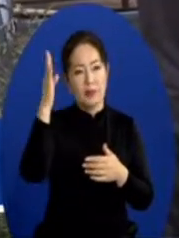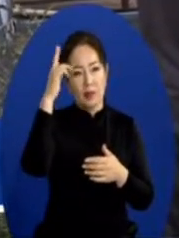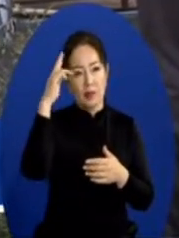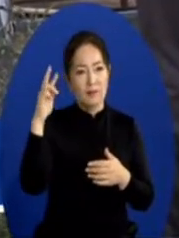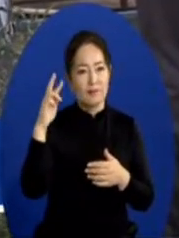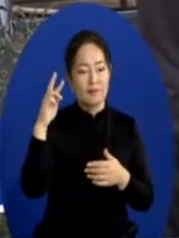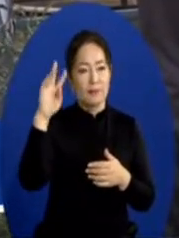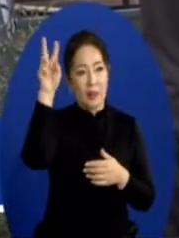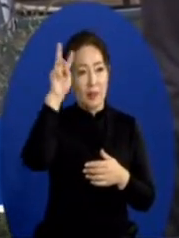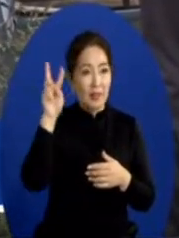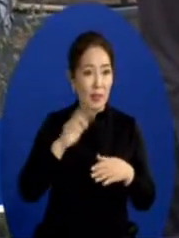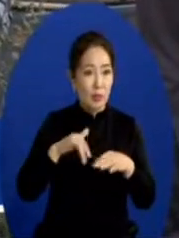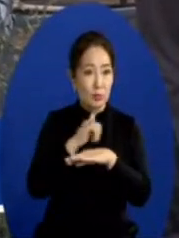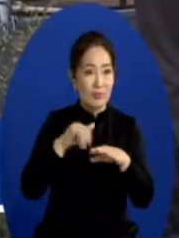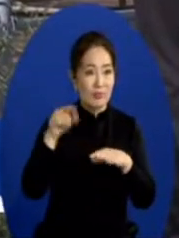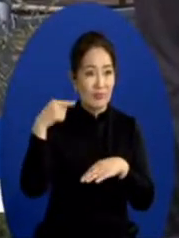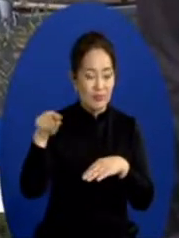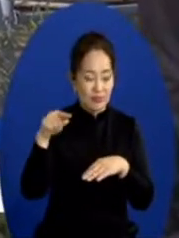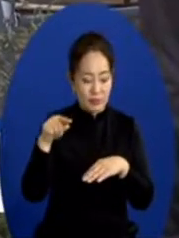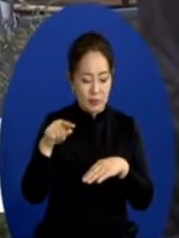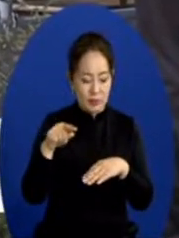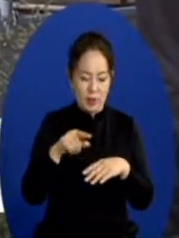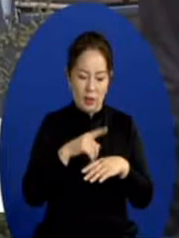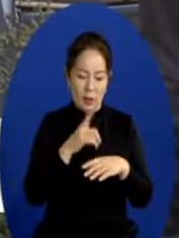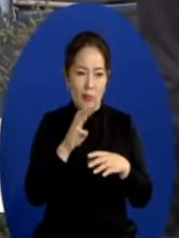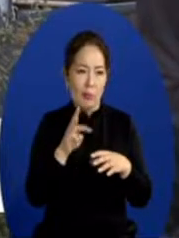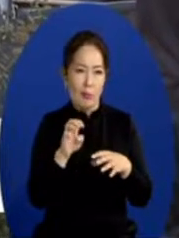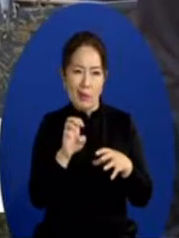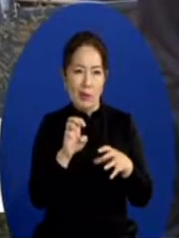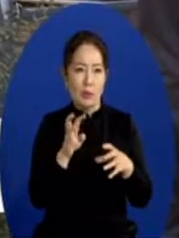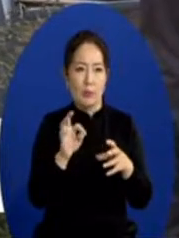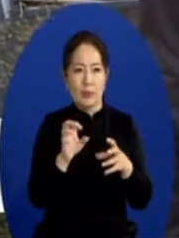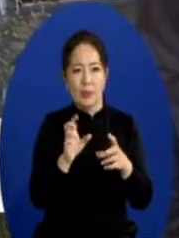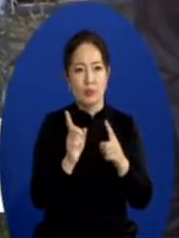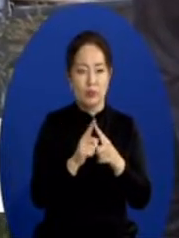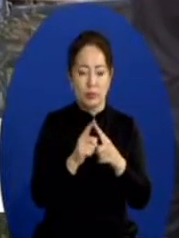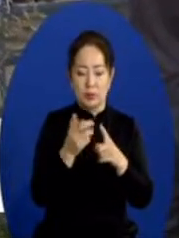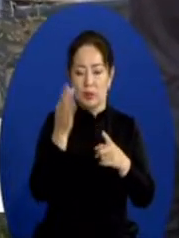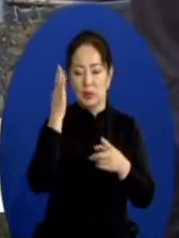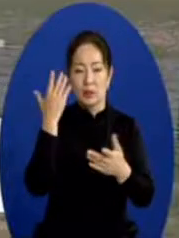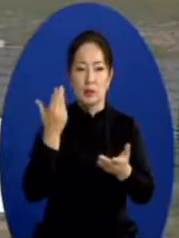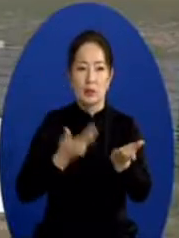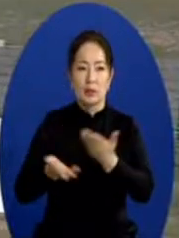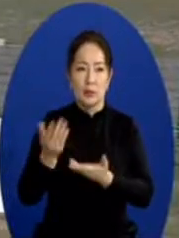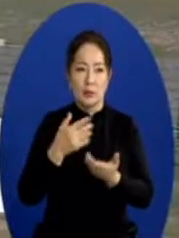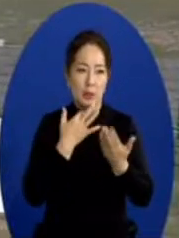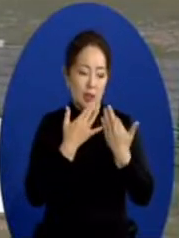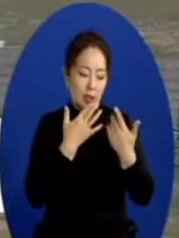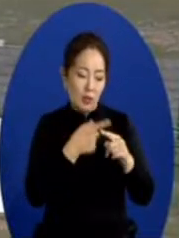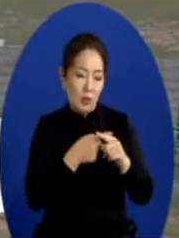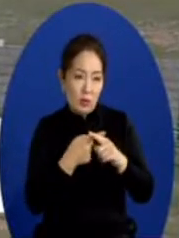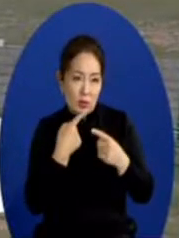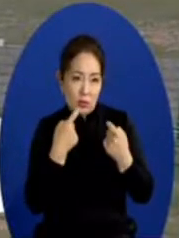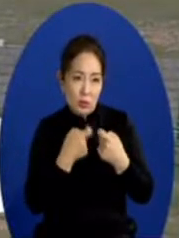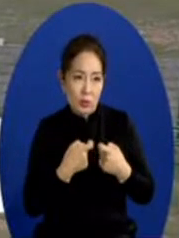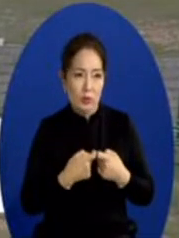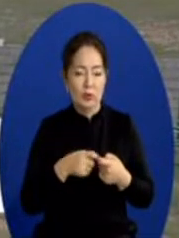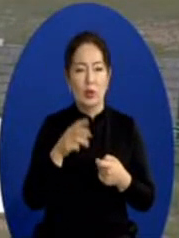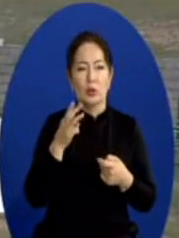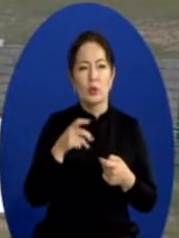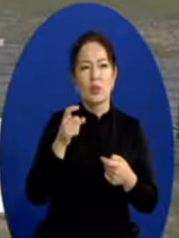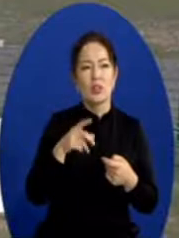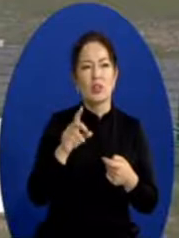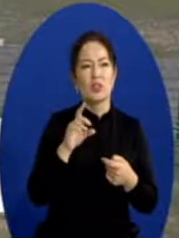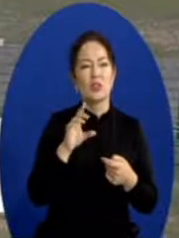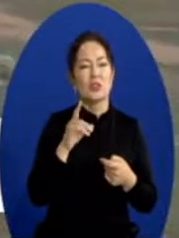гүн хөлдөөсөн болон хөлдөөсөн одоо бог малын махыг экспортлох чиглэлээр 20 зэрэг протоколуудыг тохироод байна. Нэг хэсэг түүхий эдийн үн